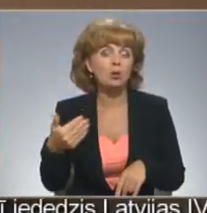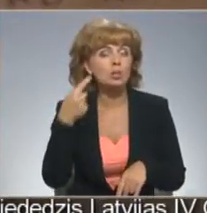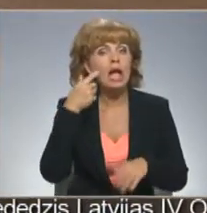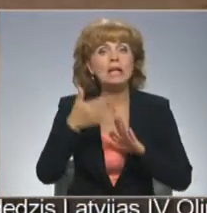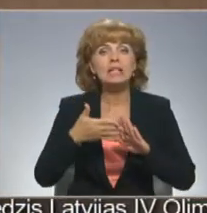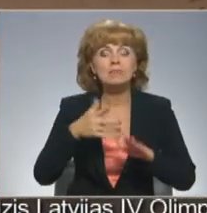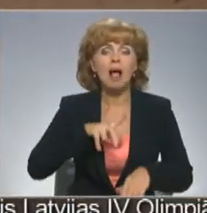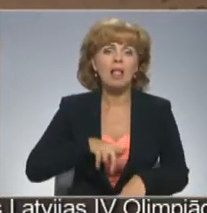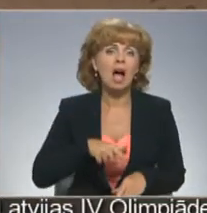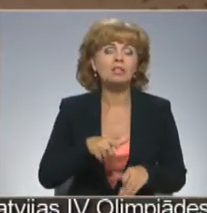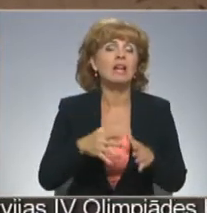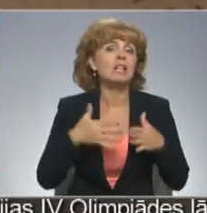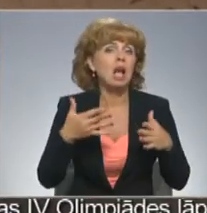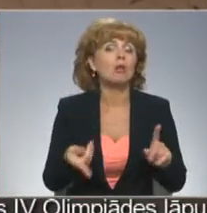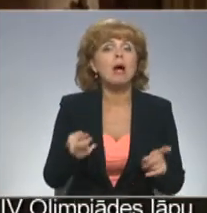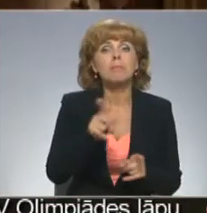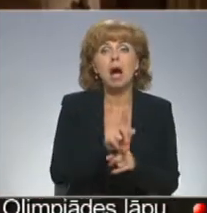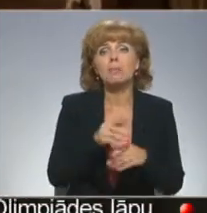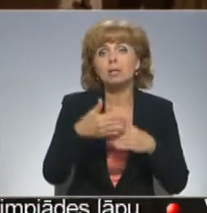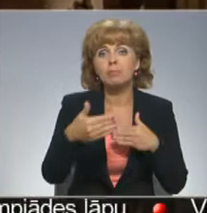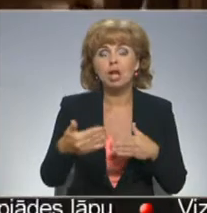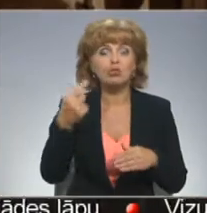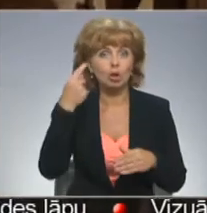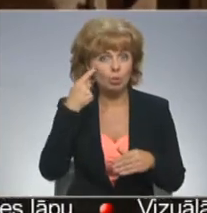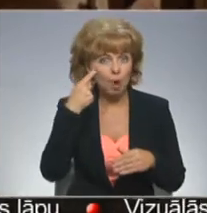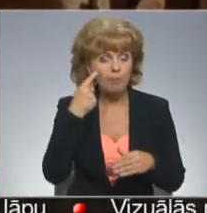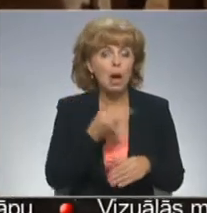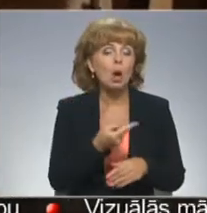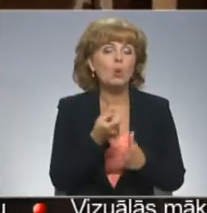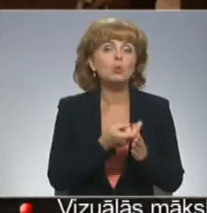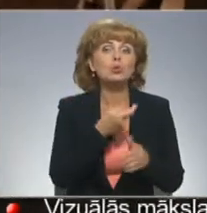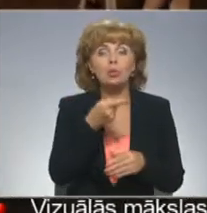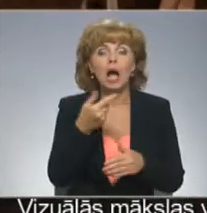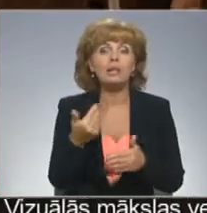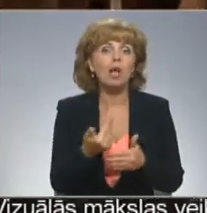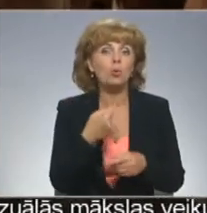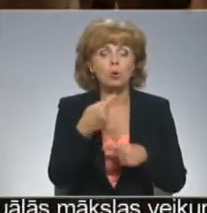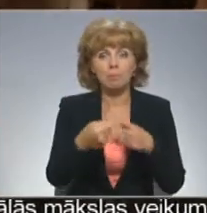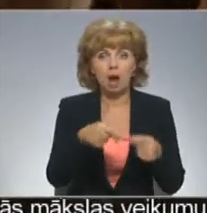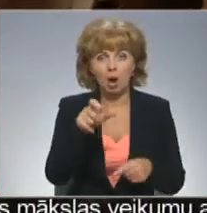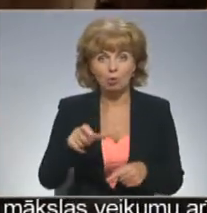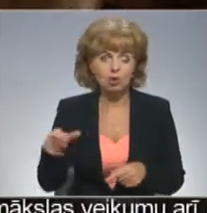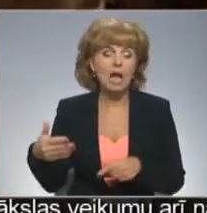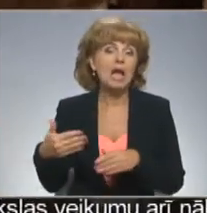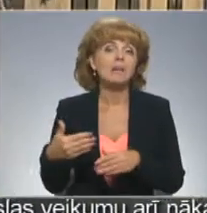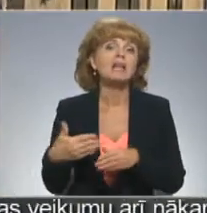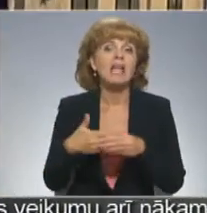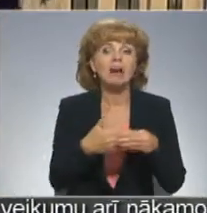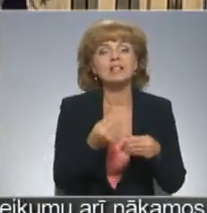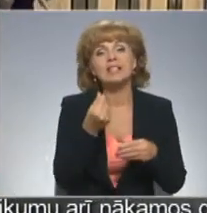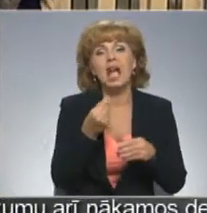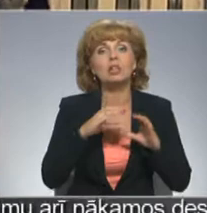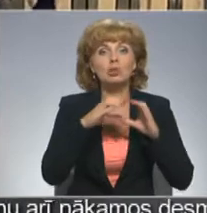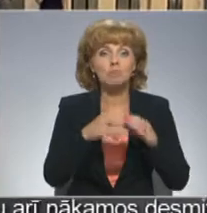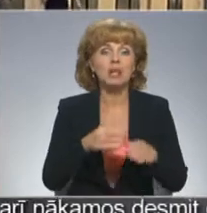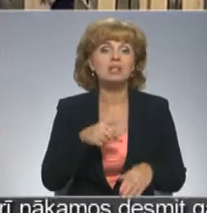izpratne par Latviju tās lielo pārmaiņu priekšā, doma tad arī uzrunāt jauno paaudzi. Ievešana nedaudz šajā pasaulē,